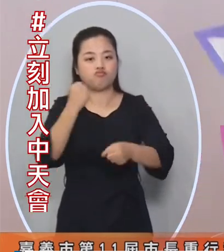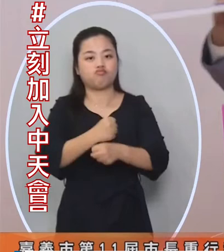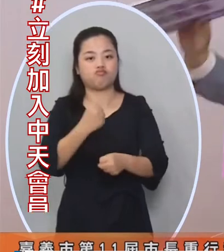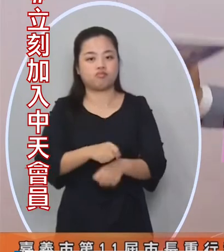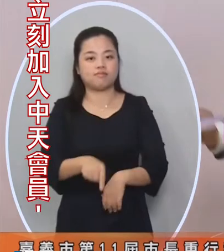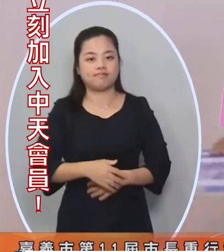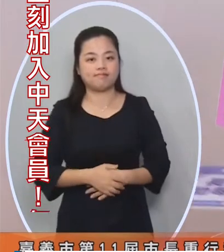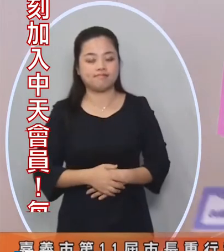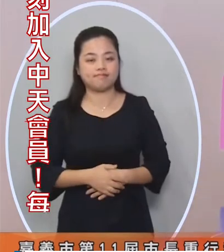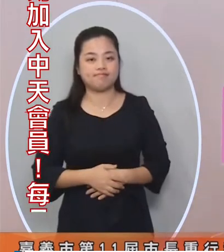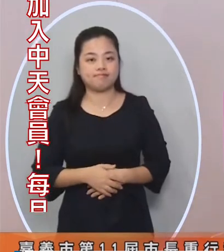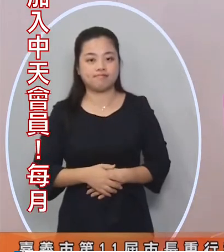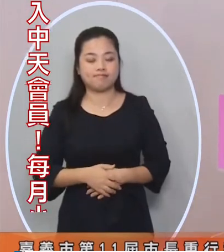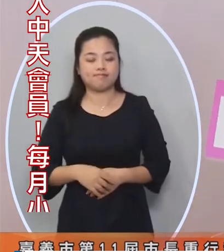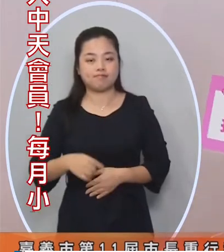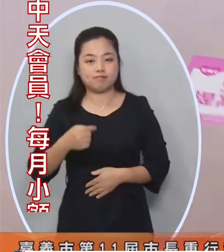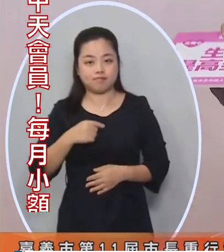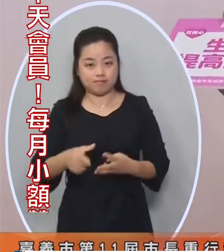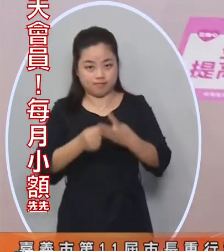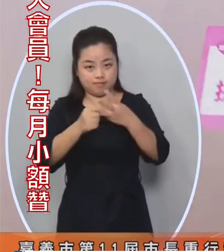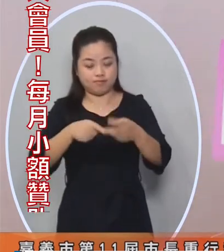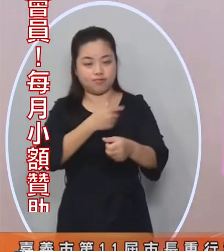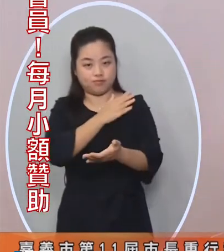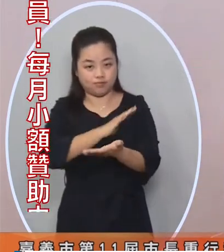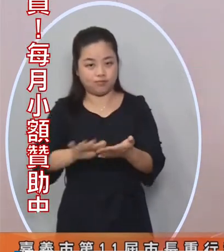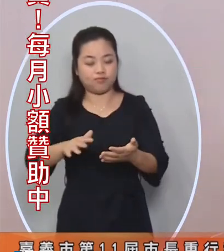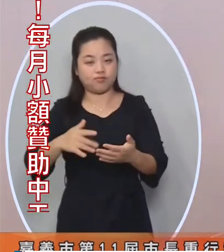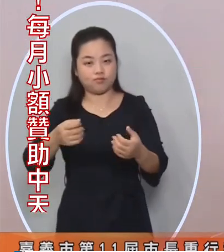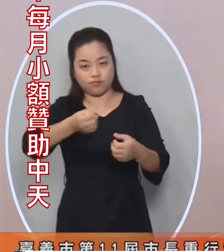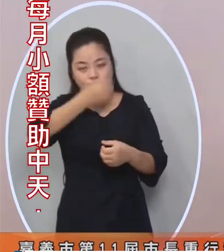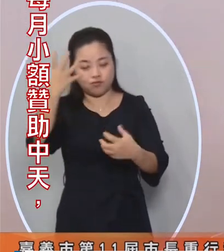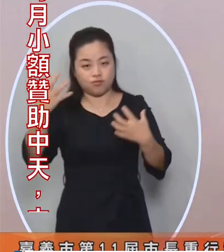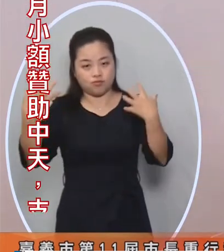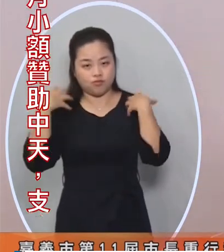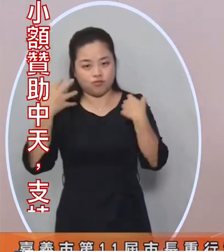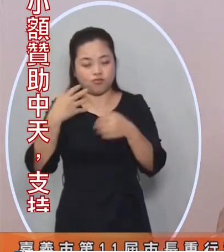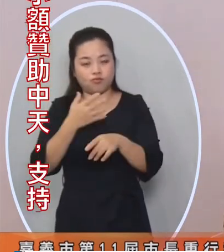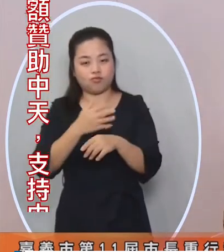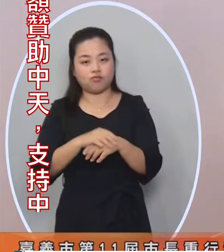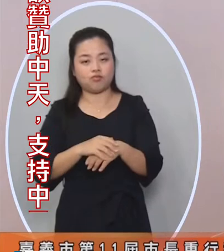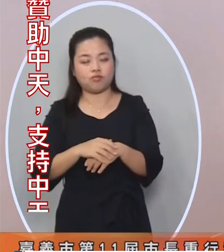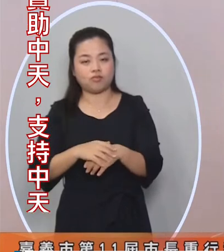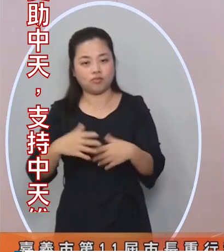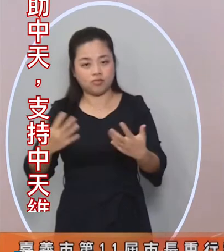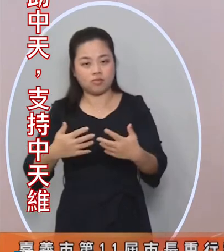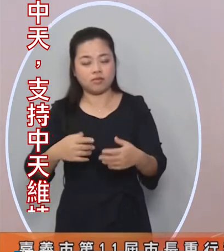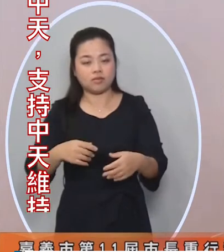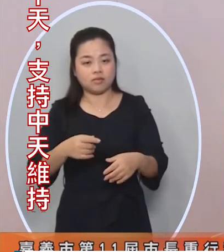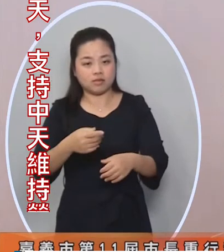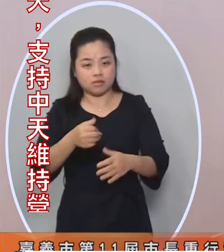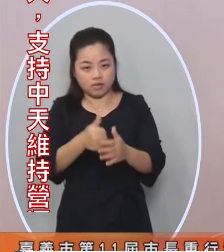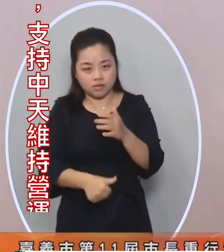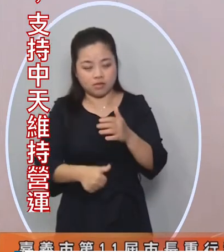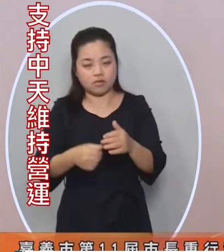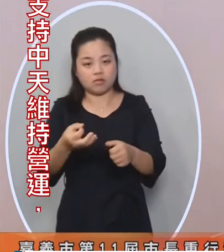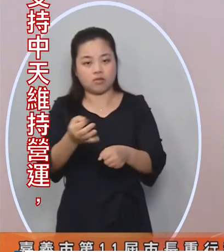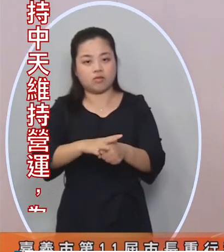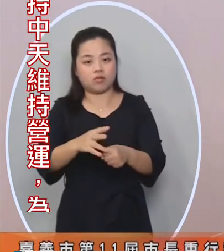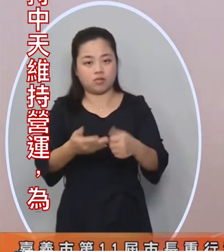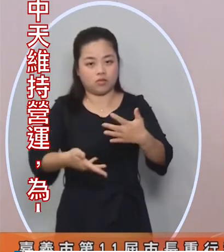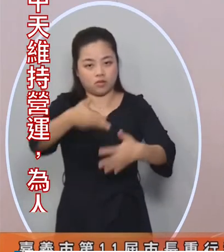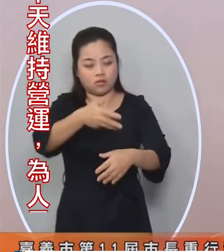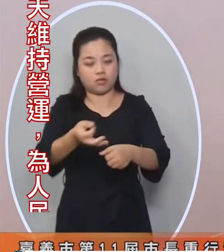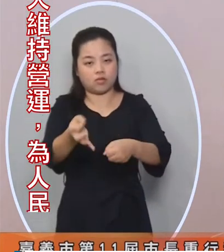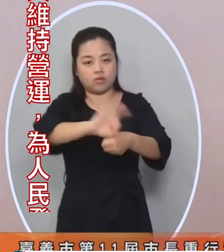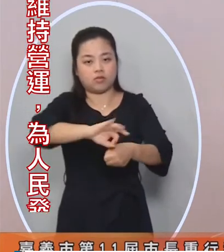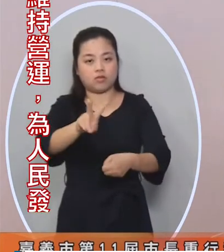的是，我们还要解决年轻人负担的问题。我们生育补助要提高到20,000元，我们